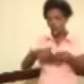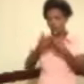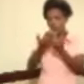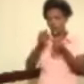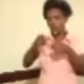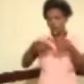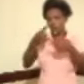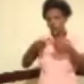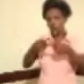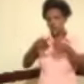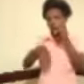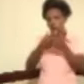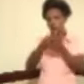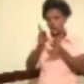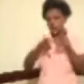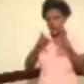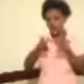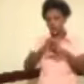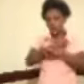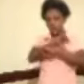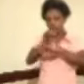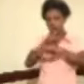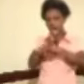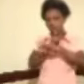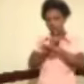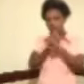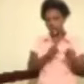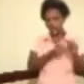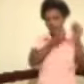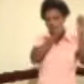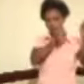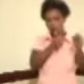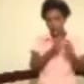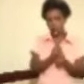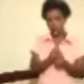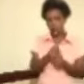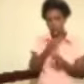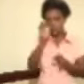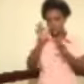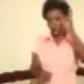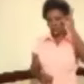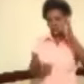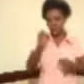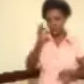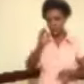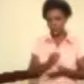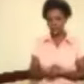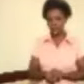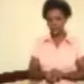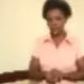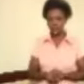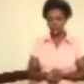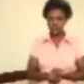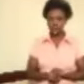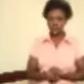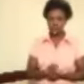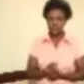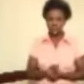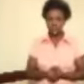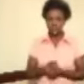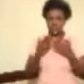et l'indépendance de pouvoir que relève le pouvoir judiciaire. Merci,